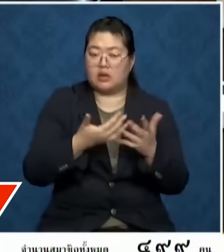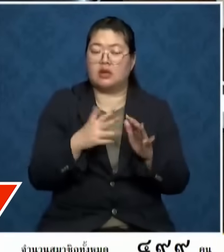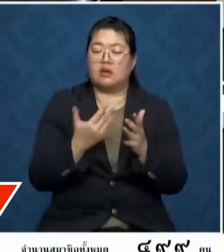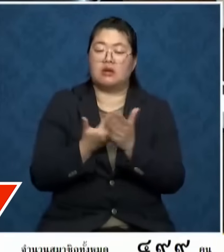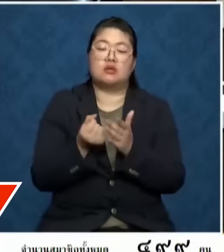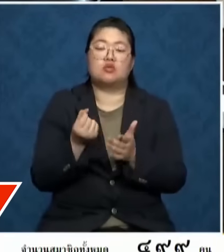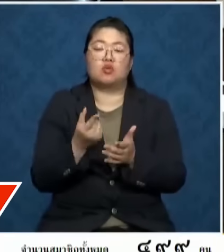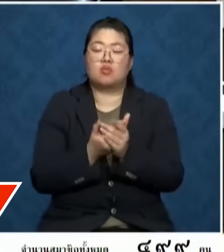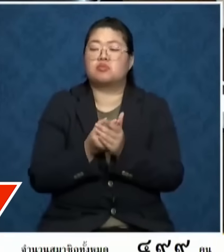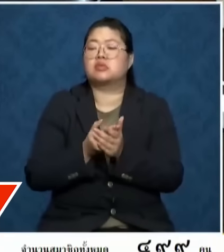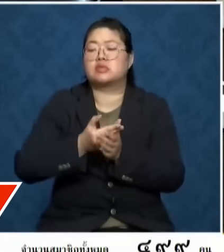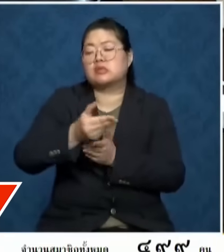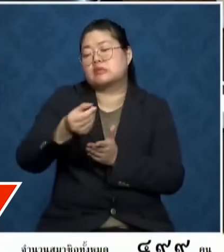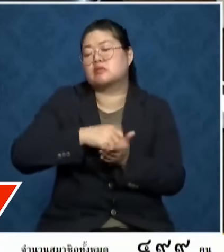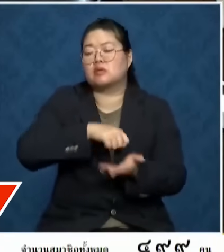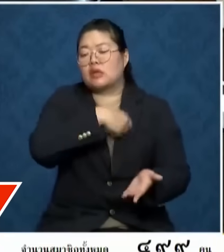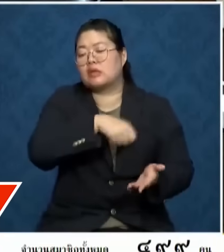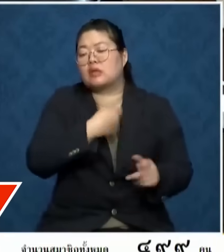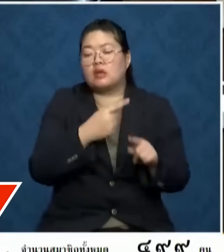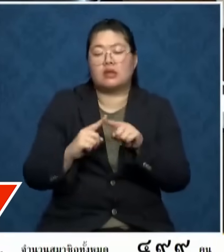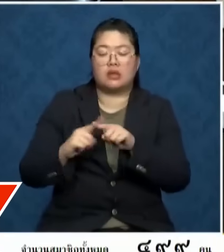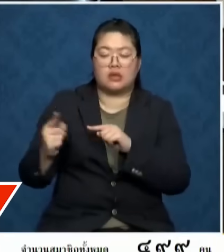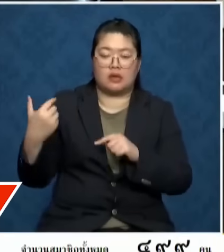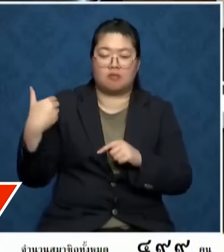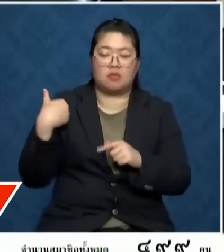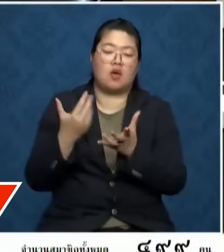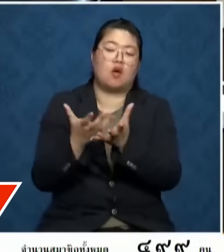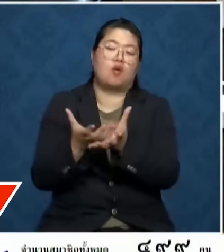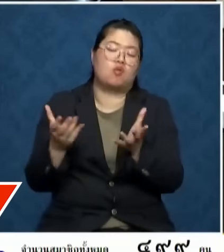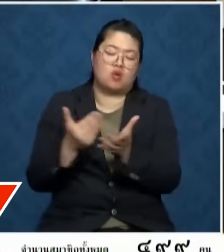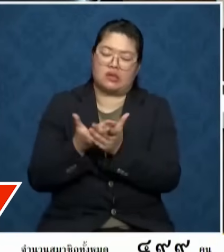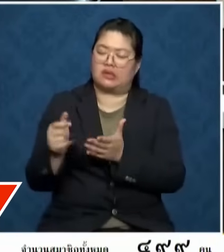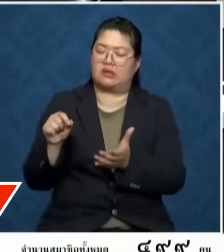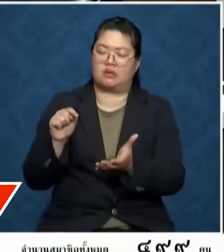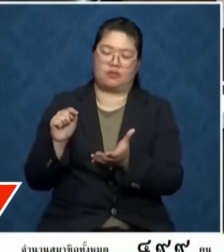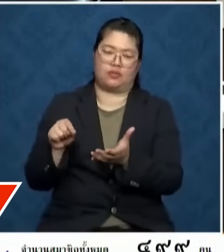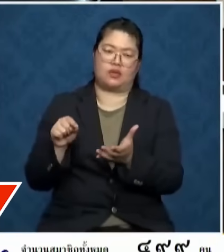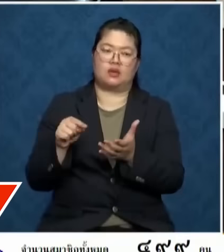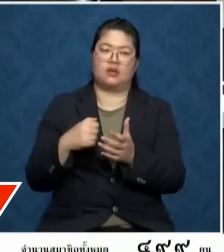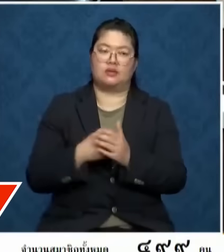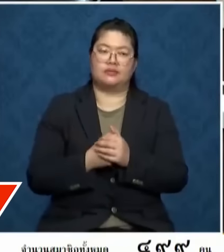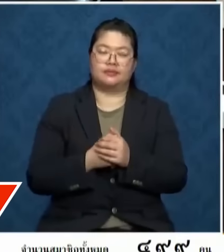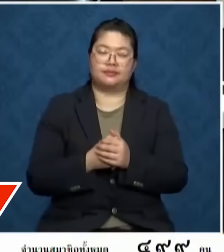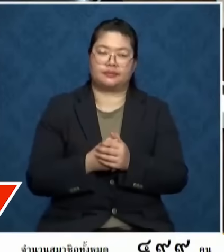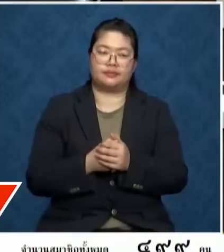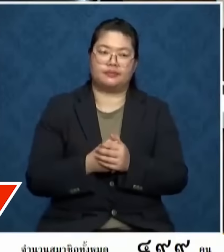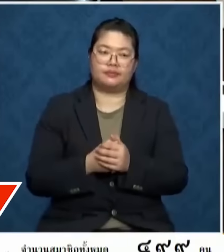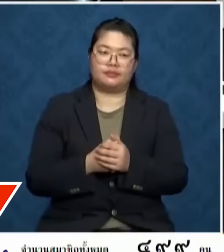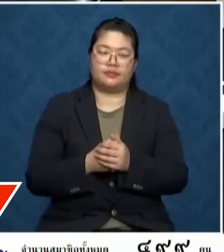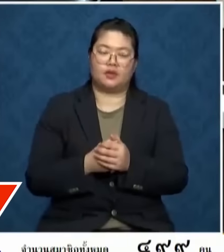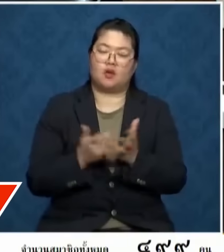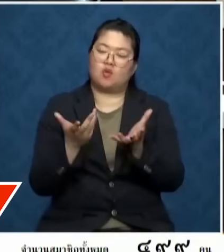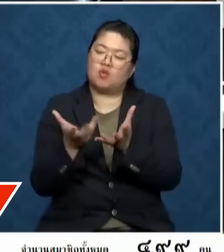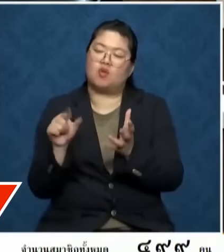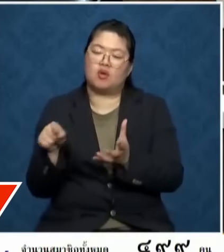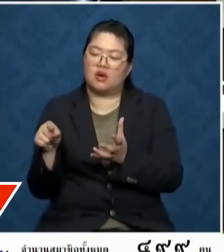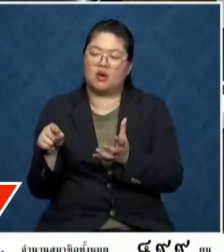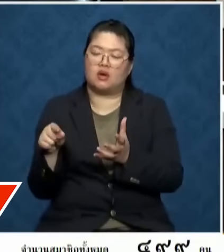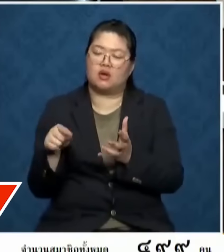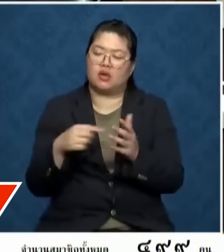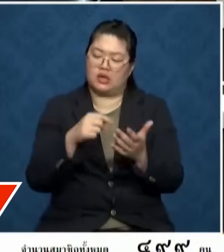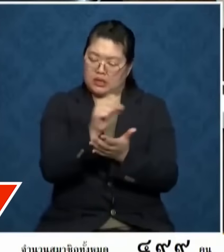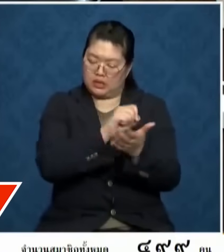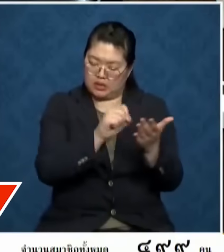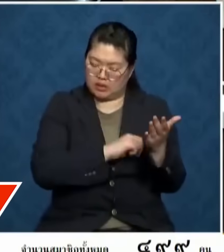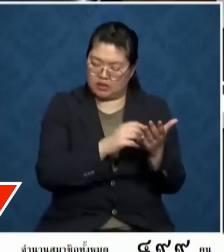นะครับตามอำเภอใจของก็พัสดุที่ซื้อนะครับปัจจัยการผลิตอย่างที่ว่าก็ไม่ตรงไปตรง